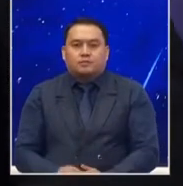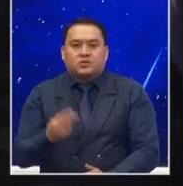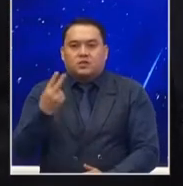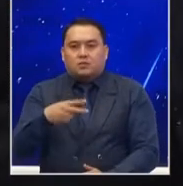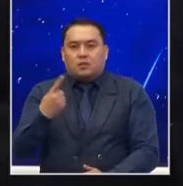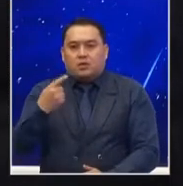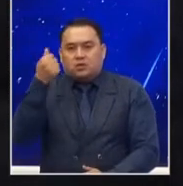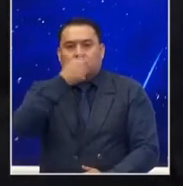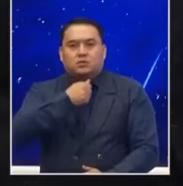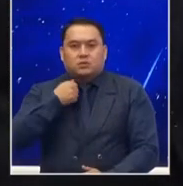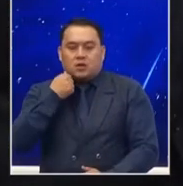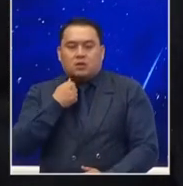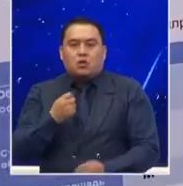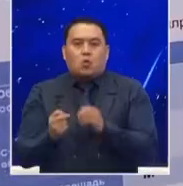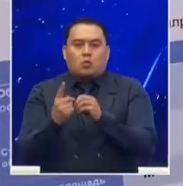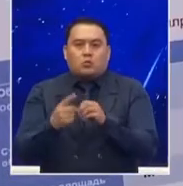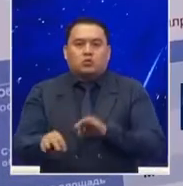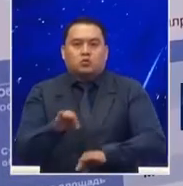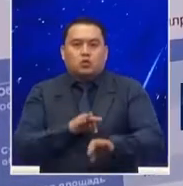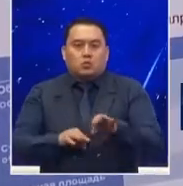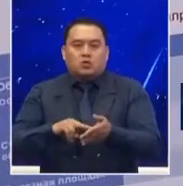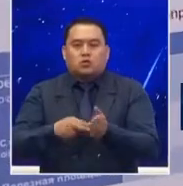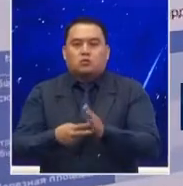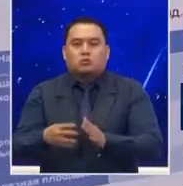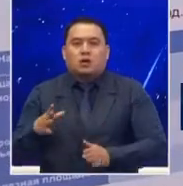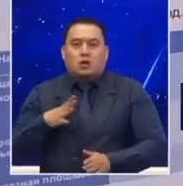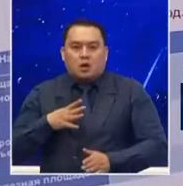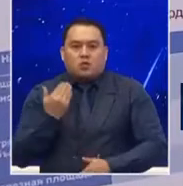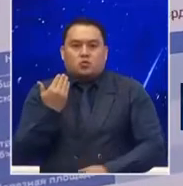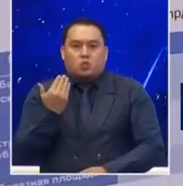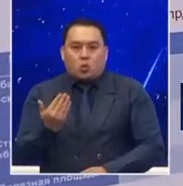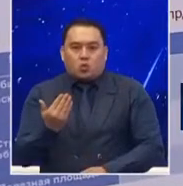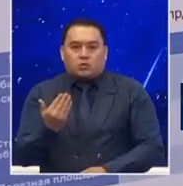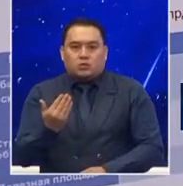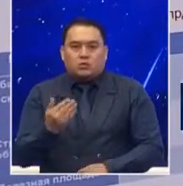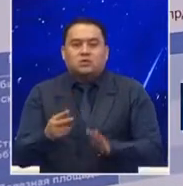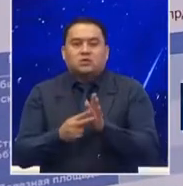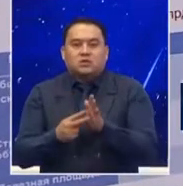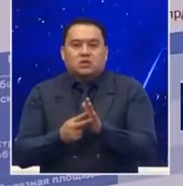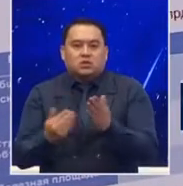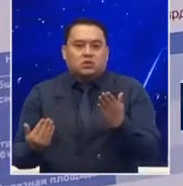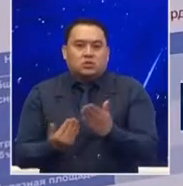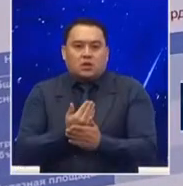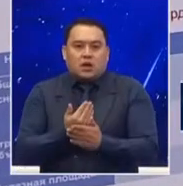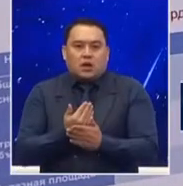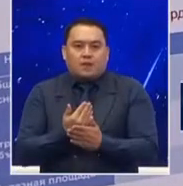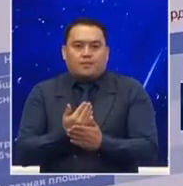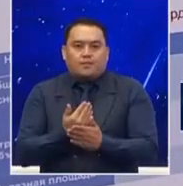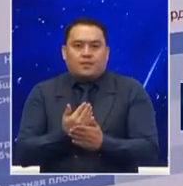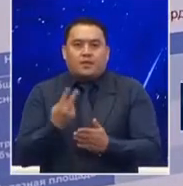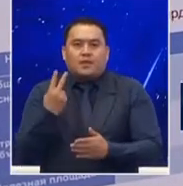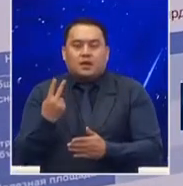жылы 11 жоба жүзеге асыруға жоспарланып отыр. Оның ішінде 8 жаңа құрылыс, 2